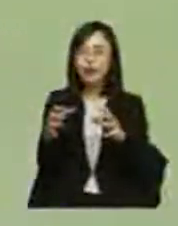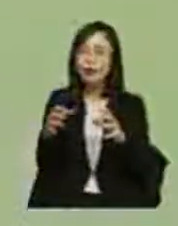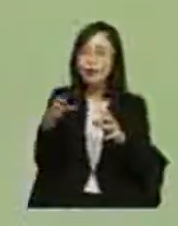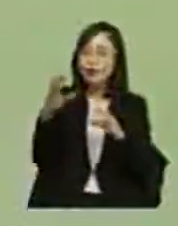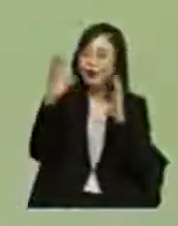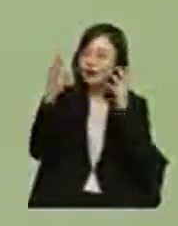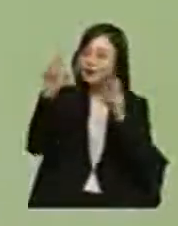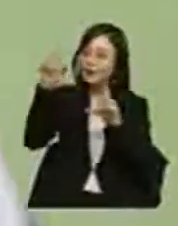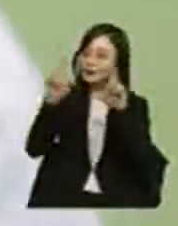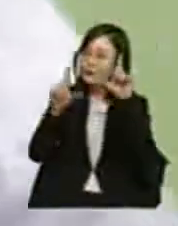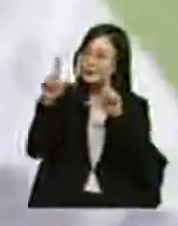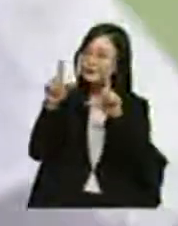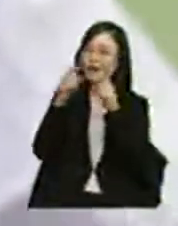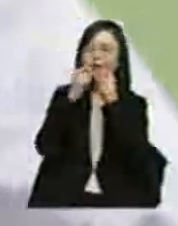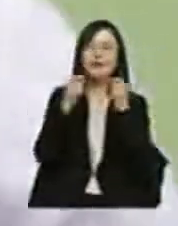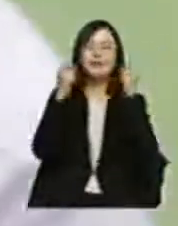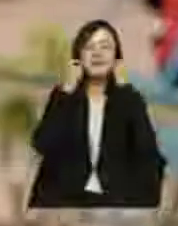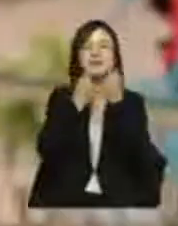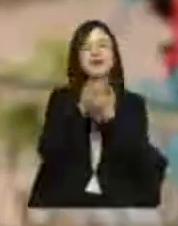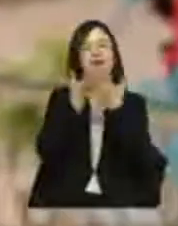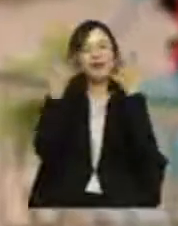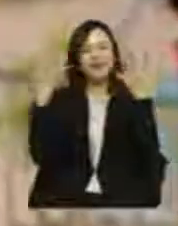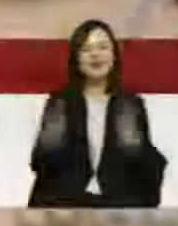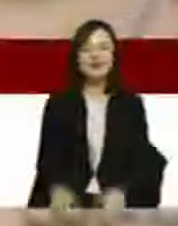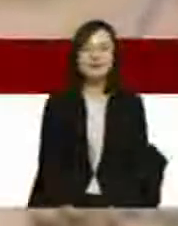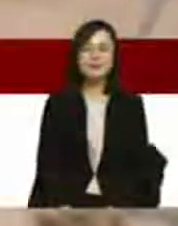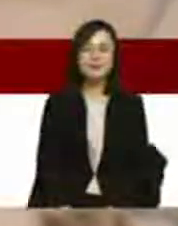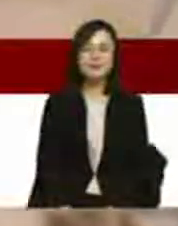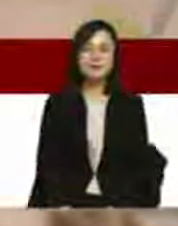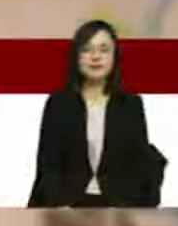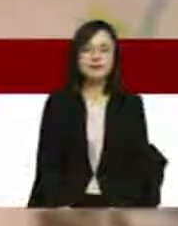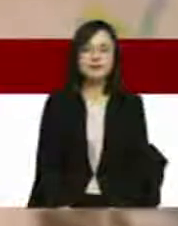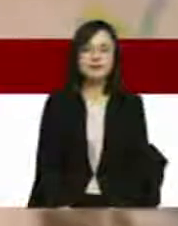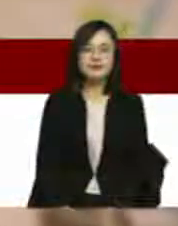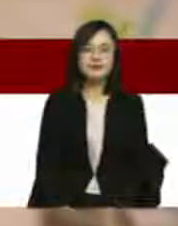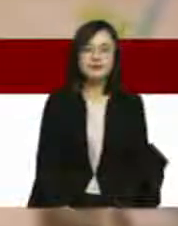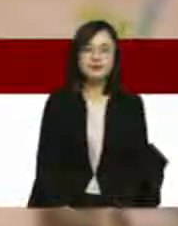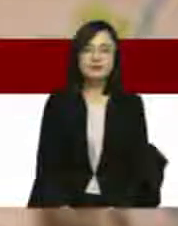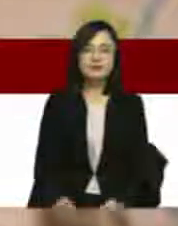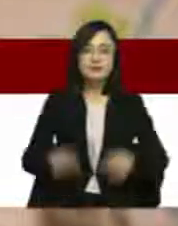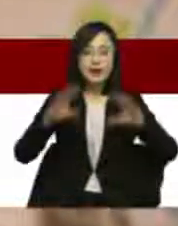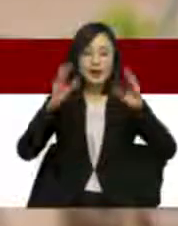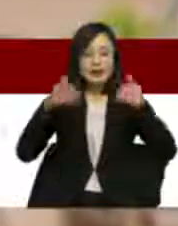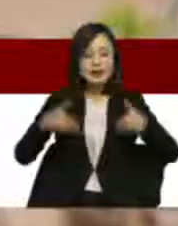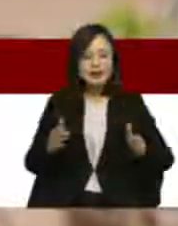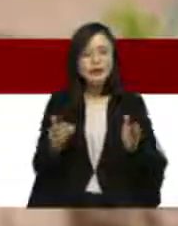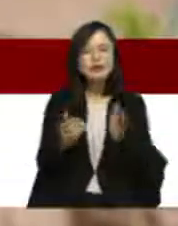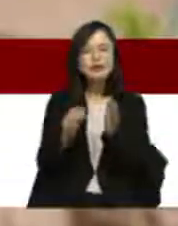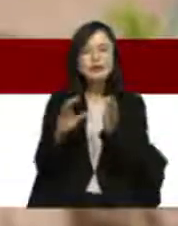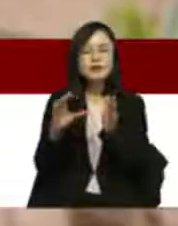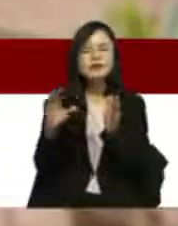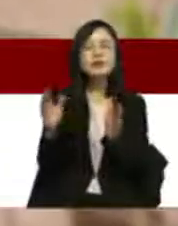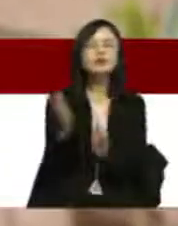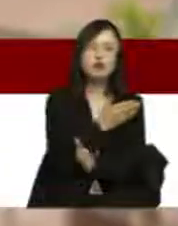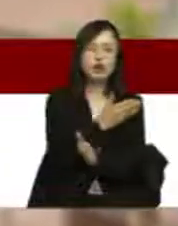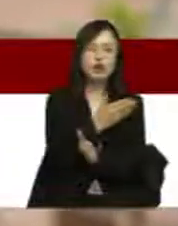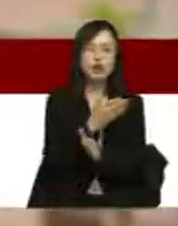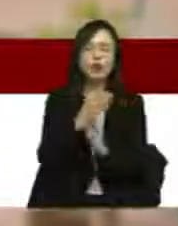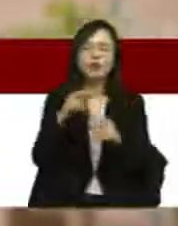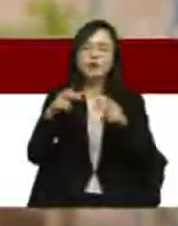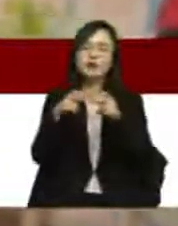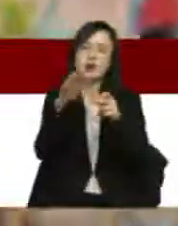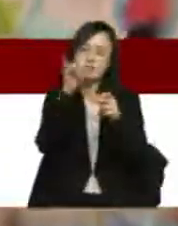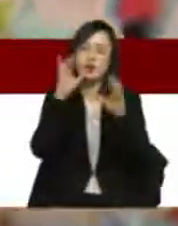합니다. 어릴 때부터 장애가 있는 친구들이 또 이곳에 거주하고 있습니다. 근데 너무 밝고